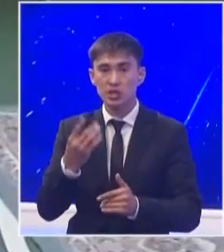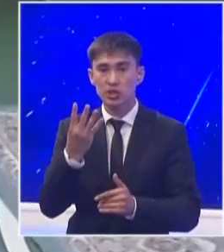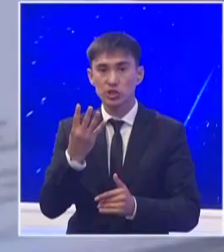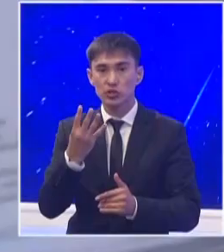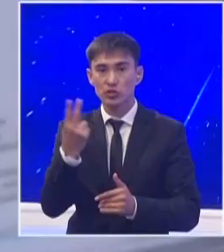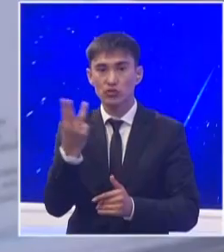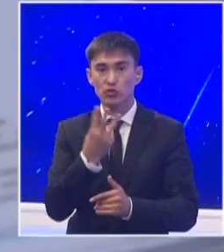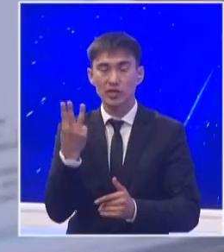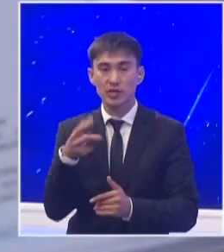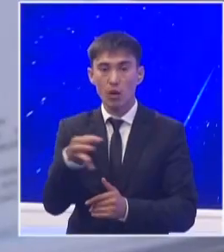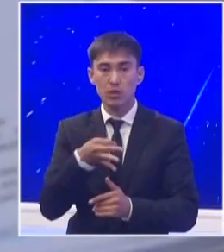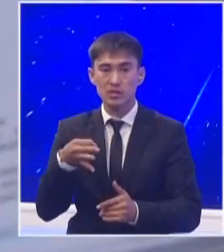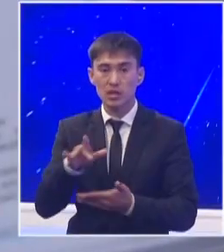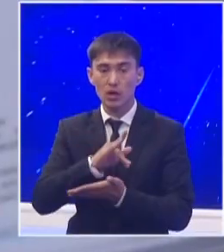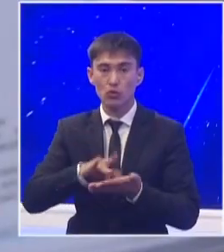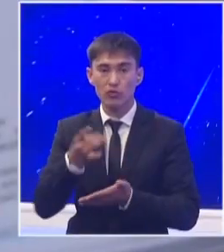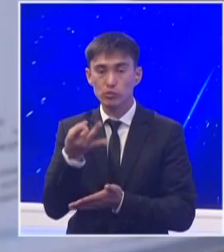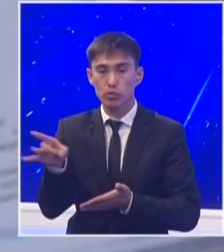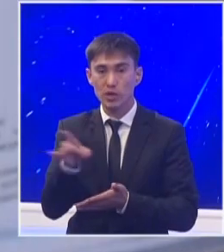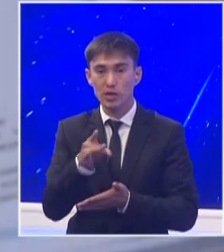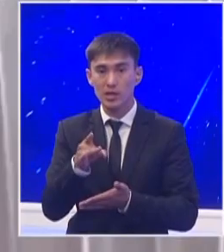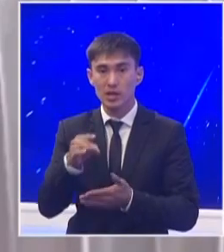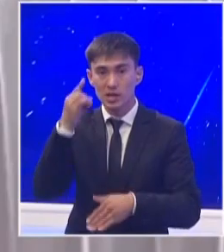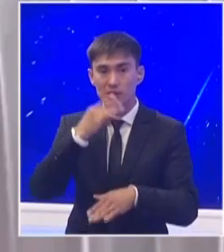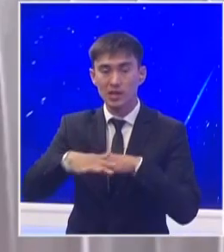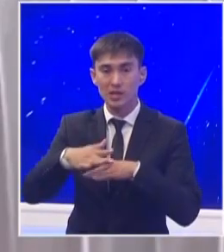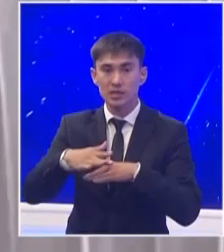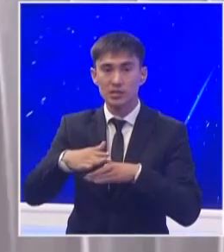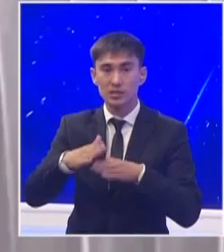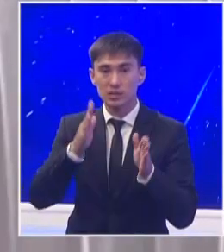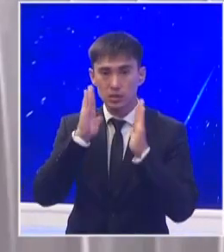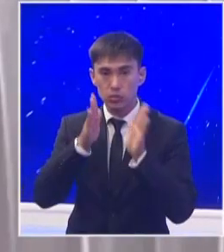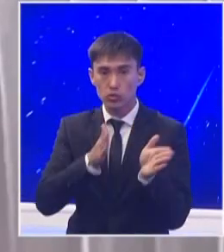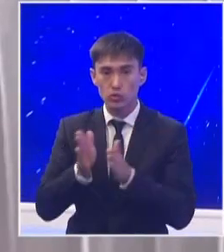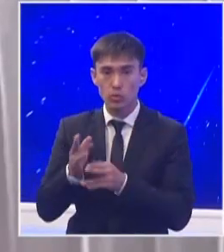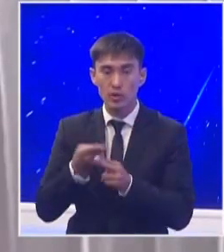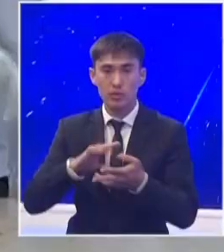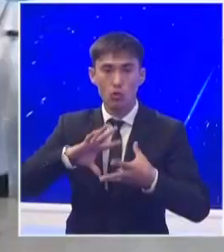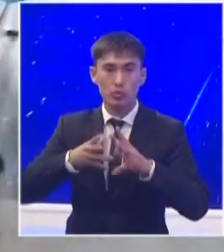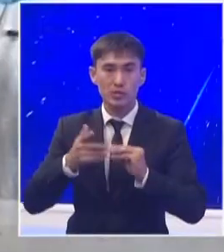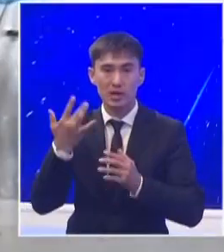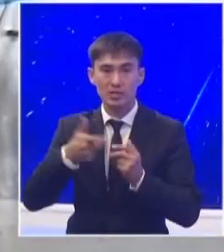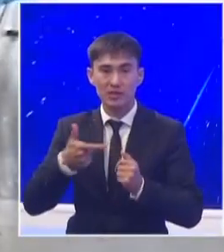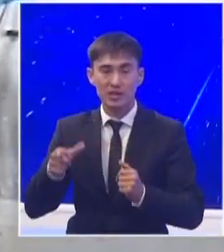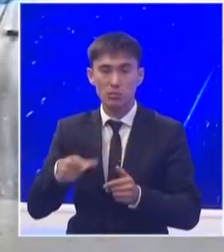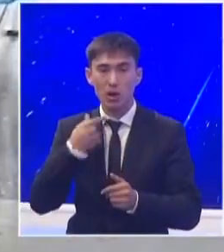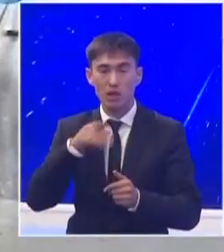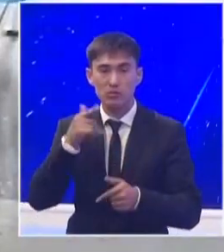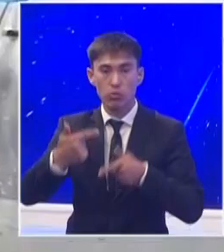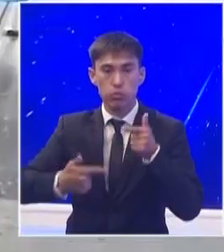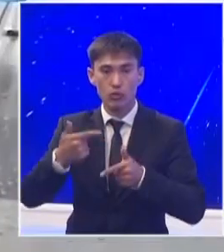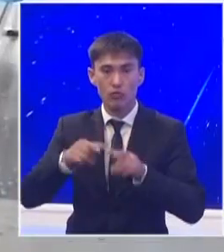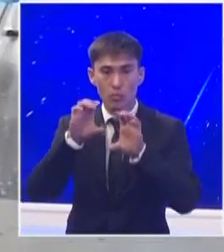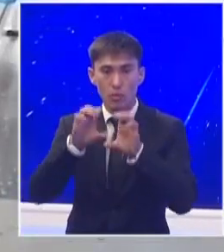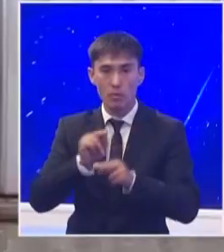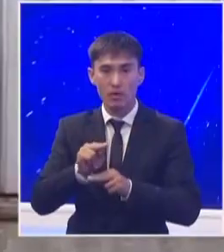чем в 2/3 областей, городов республиканского значения и столицы соблюдено. При этом общее количество граждан, проголосовавших против